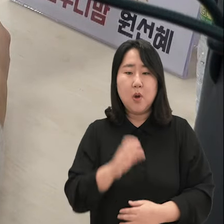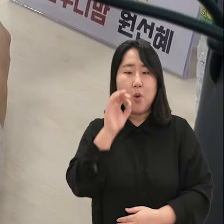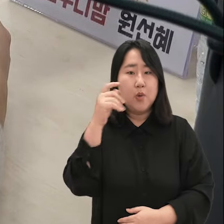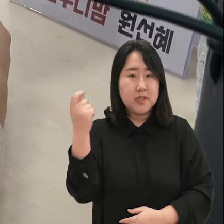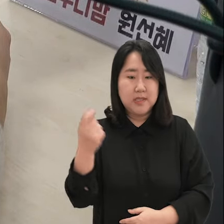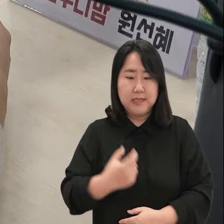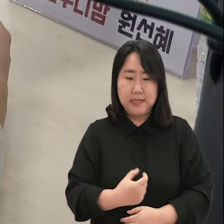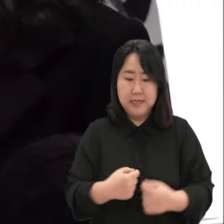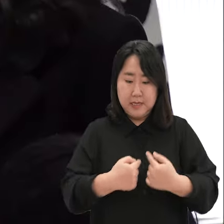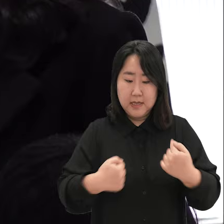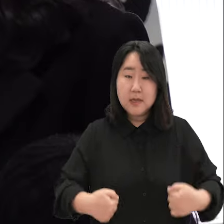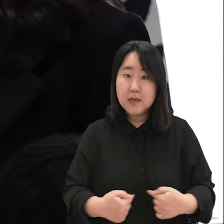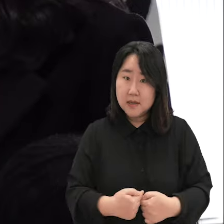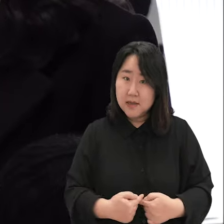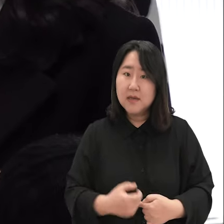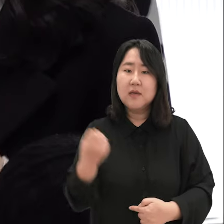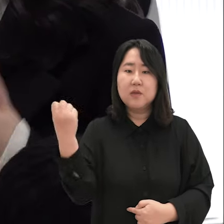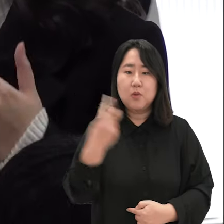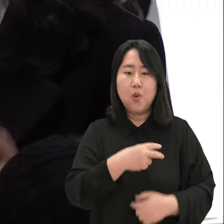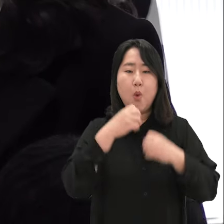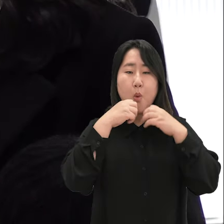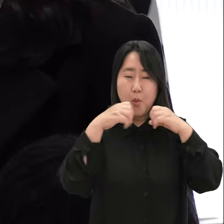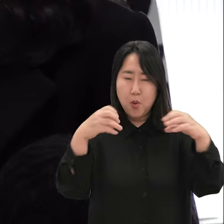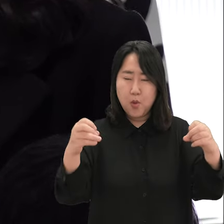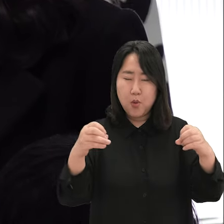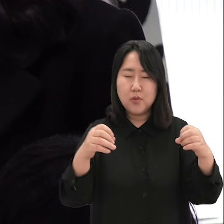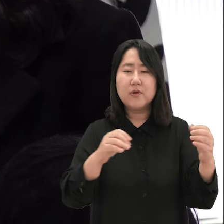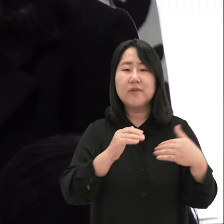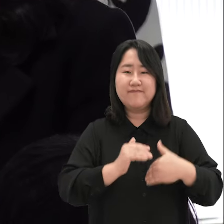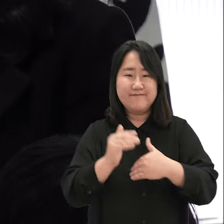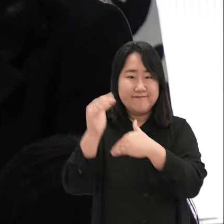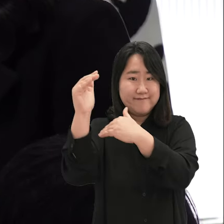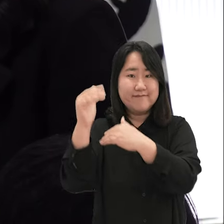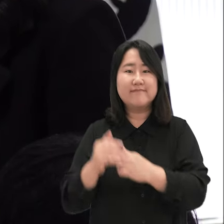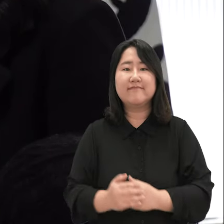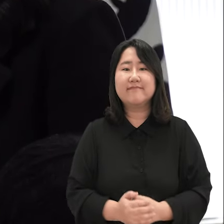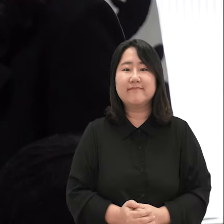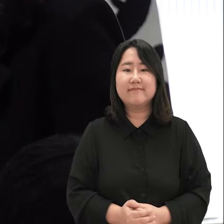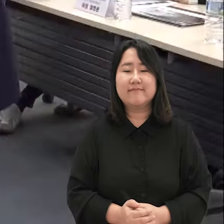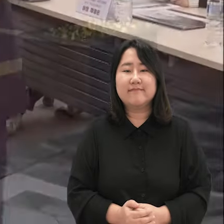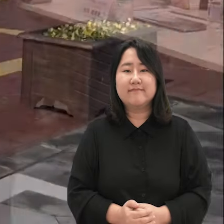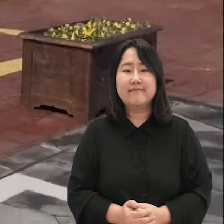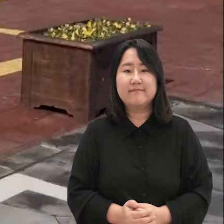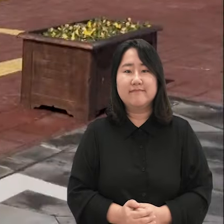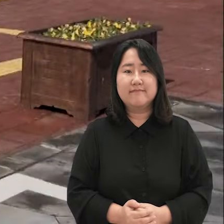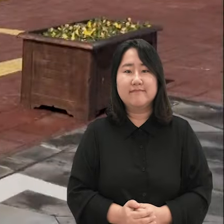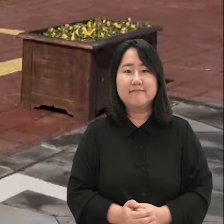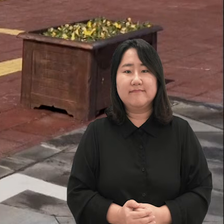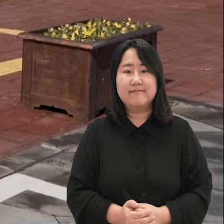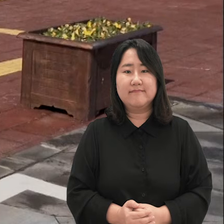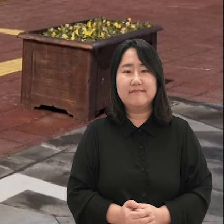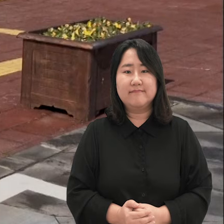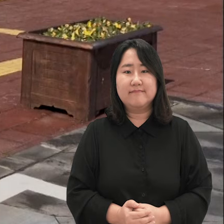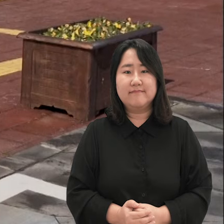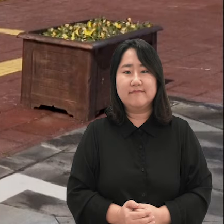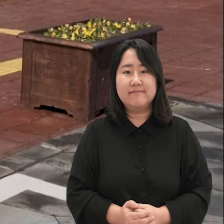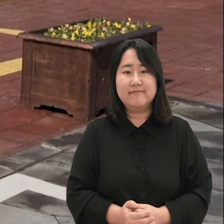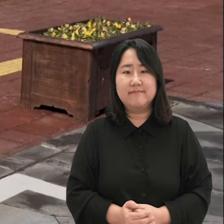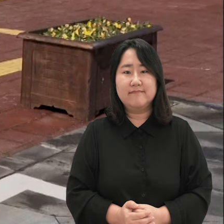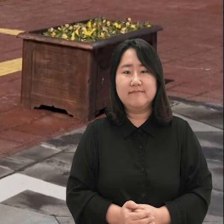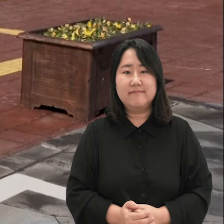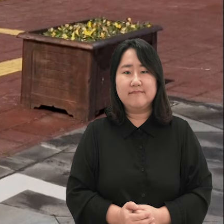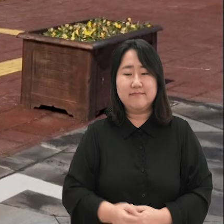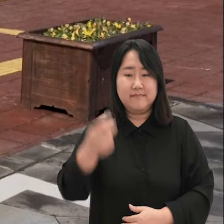기자증 수역 에팩 홍보 캠페인 등 다체롭게 진행됐습니다 주성의 서귀포시 시민기자